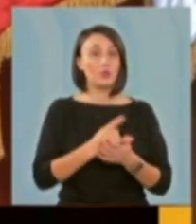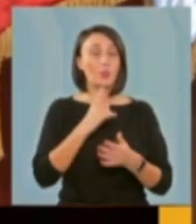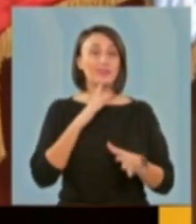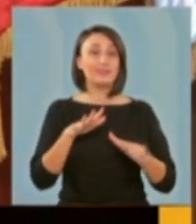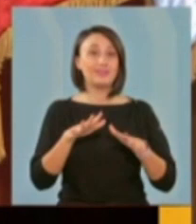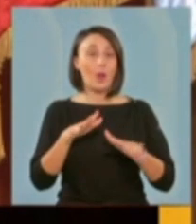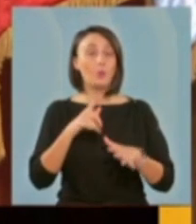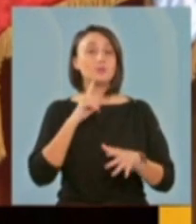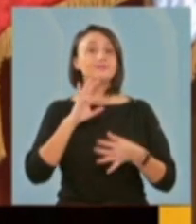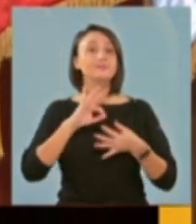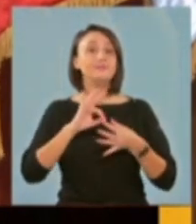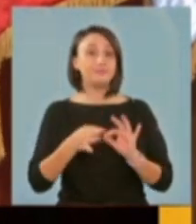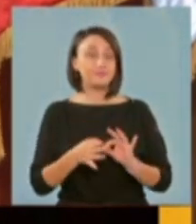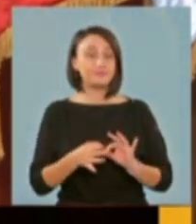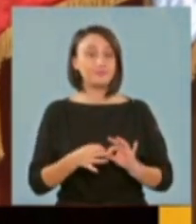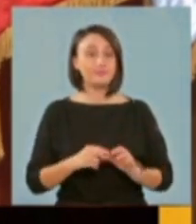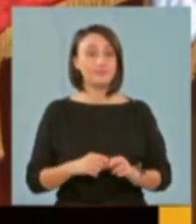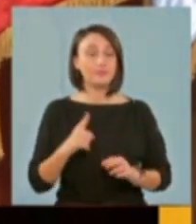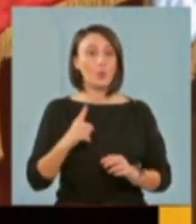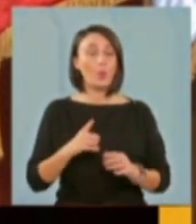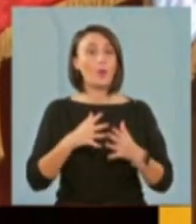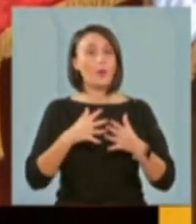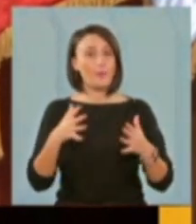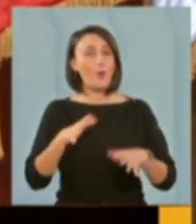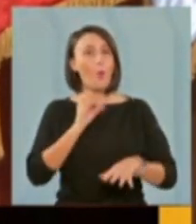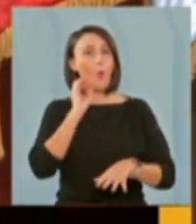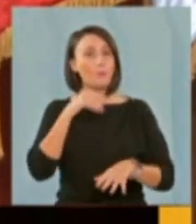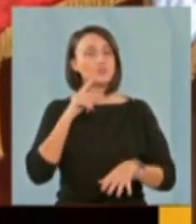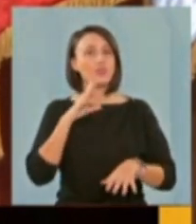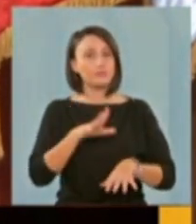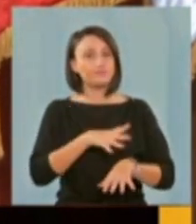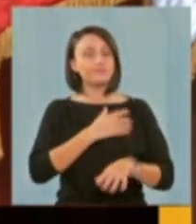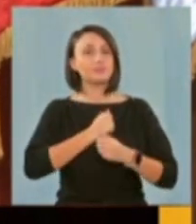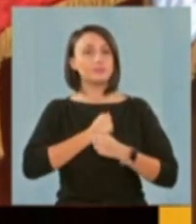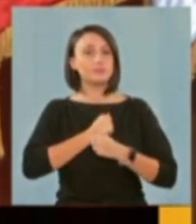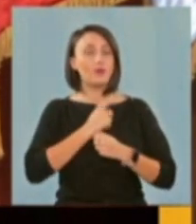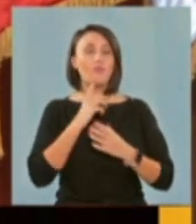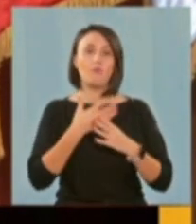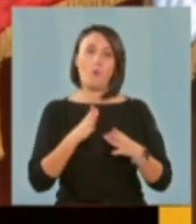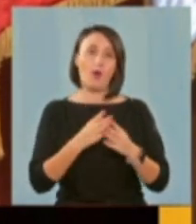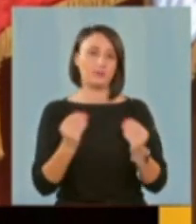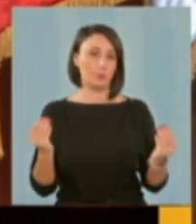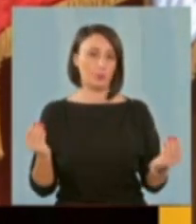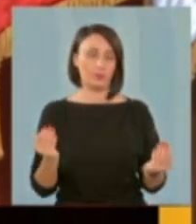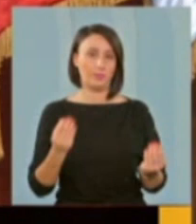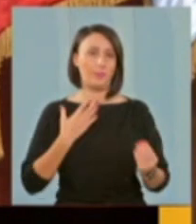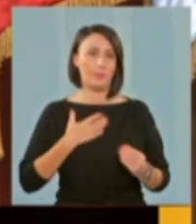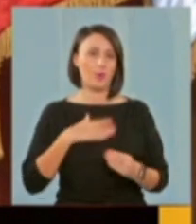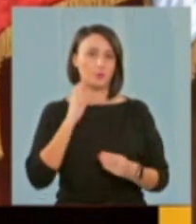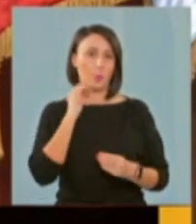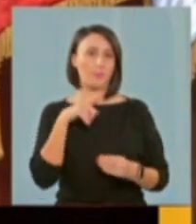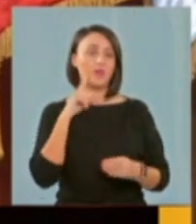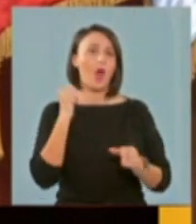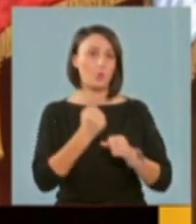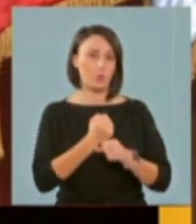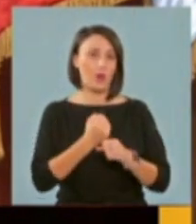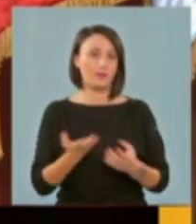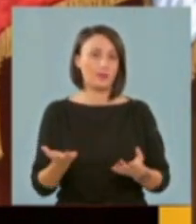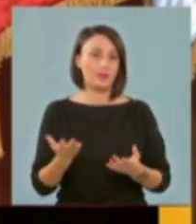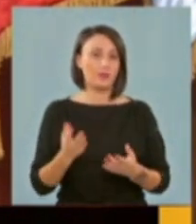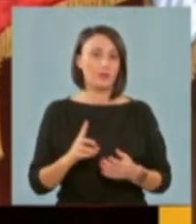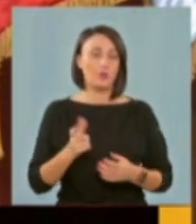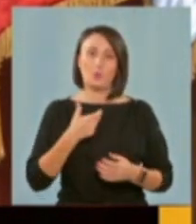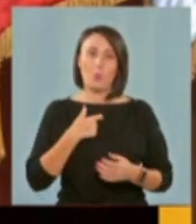tremur care înseamnă o dimensiune umană și afectivă extraordinară. De aceea nu pot și eu să nu